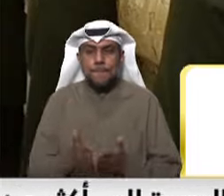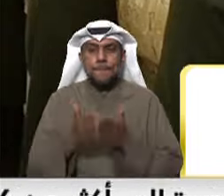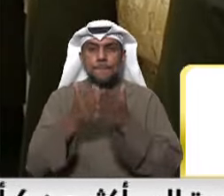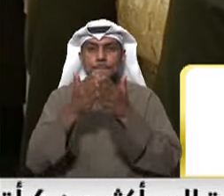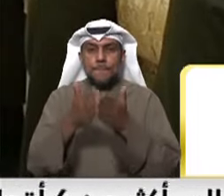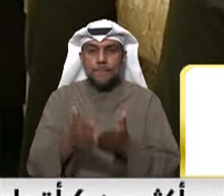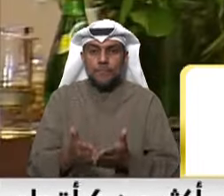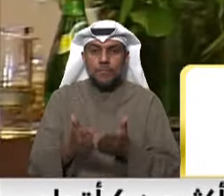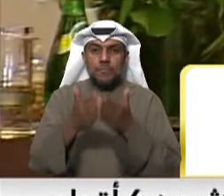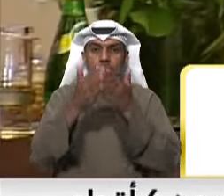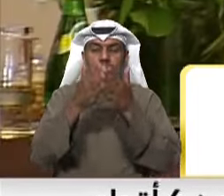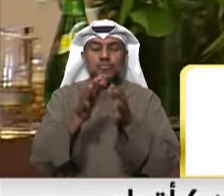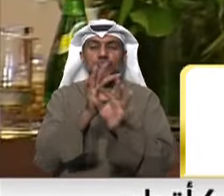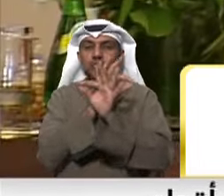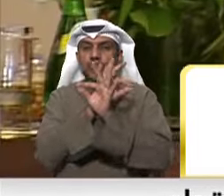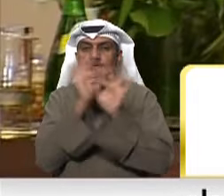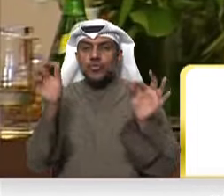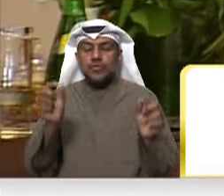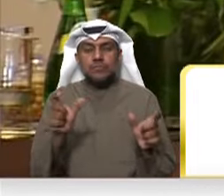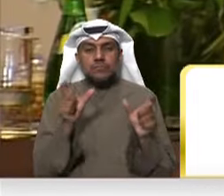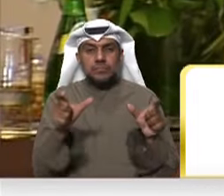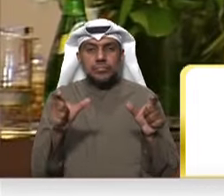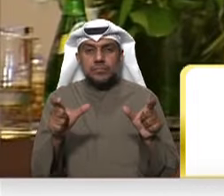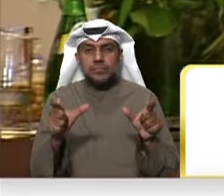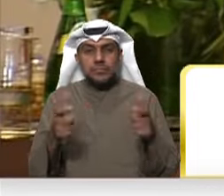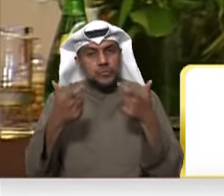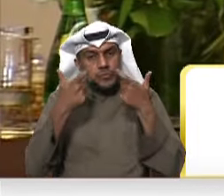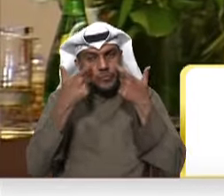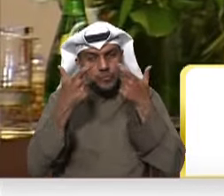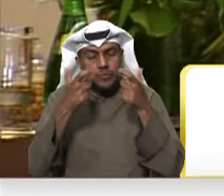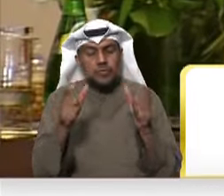أقصى درجات الجاهزية لحفظ أمن الوطن